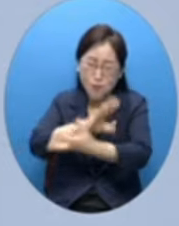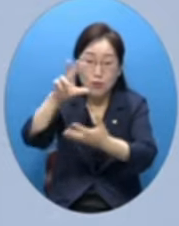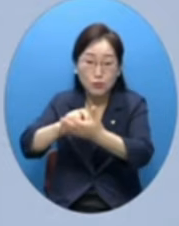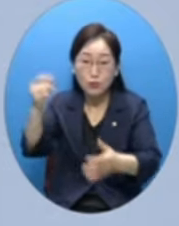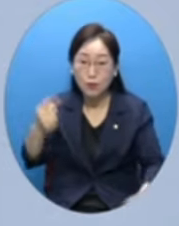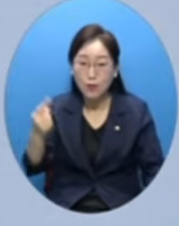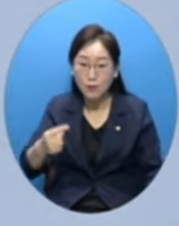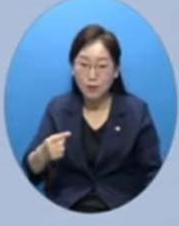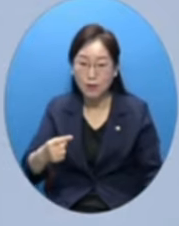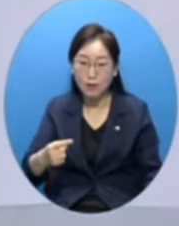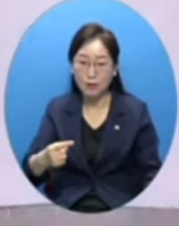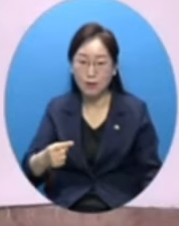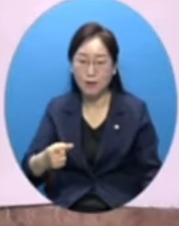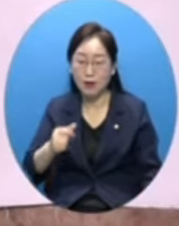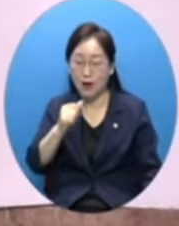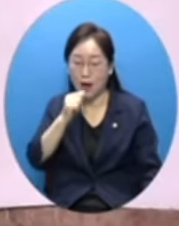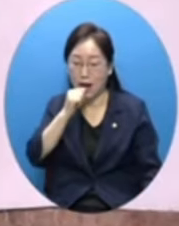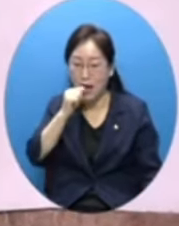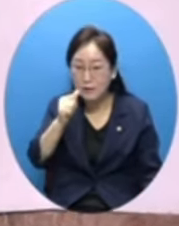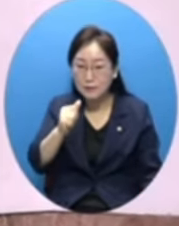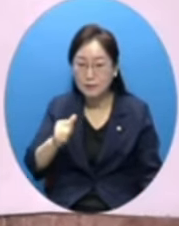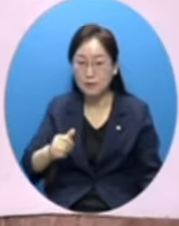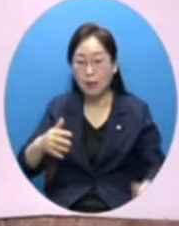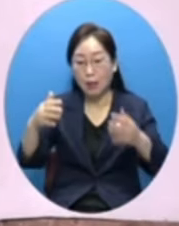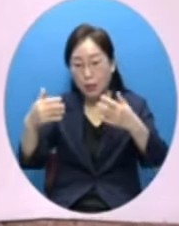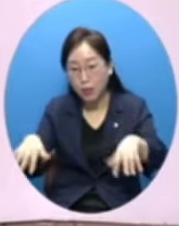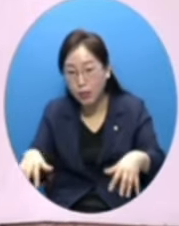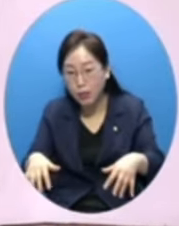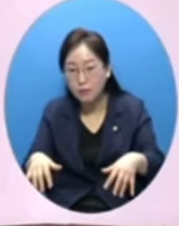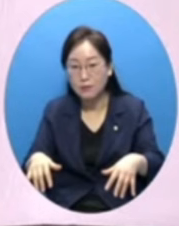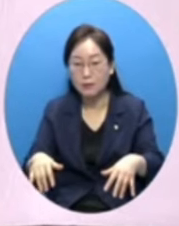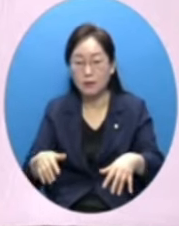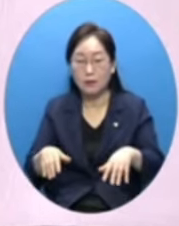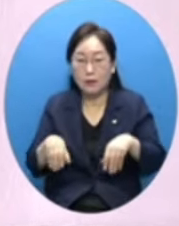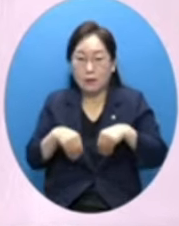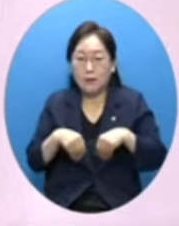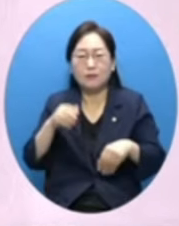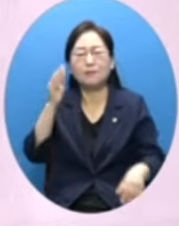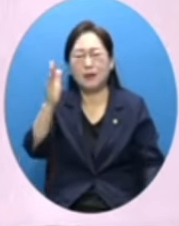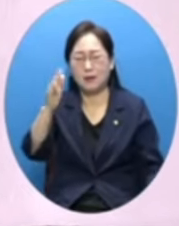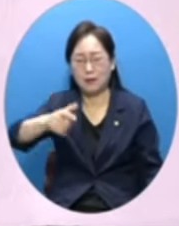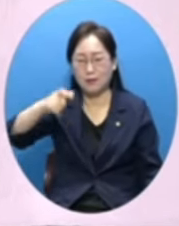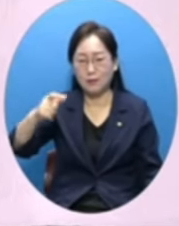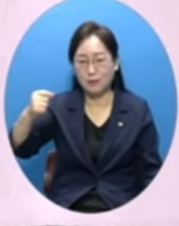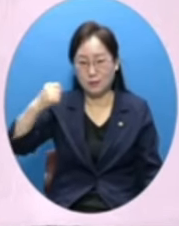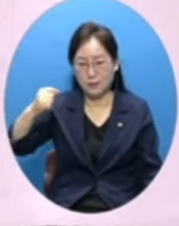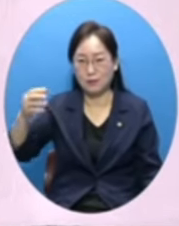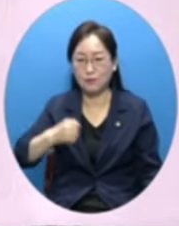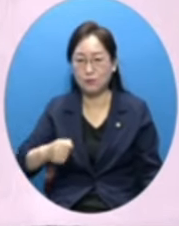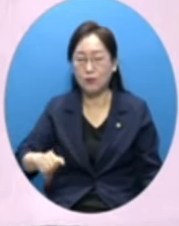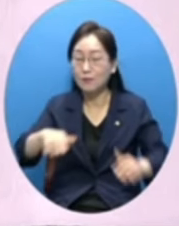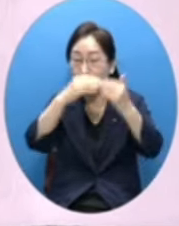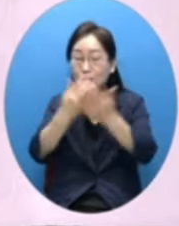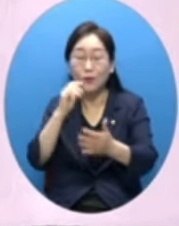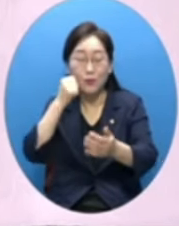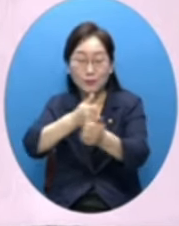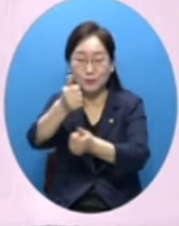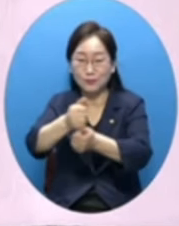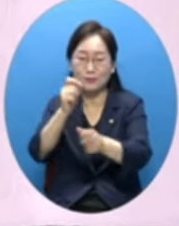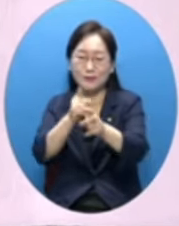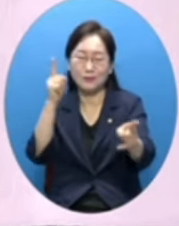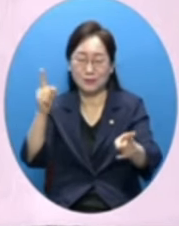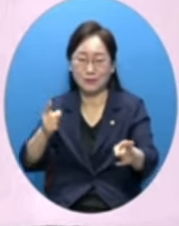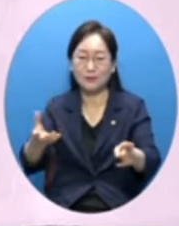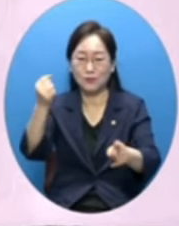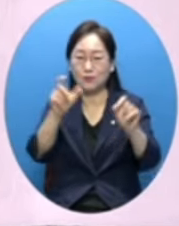해도 절대로 해지 말 위축되지 말고 강하고 대해서 모든 어려움 물리치고 승리하는 삶을